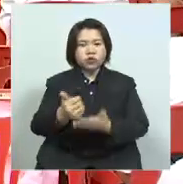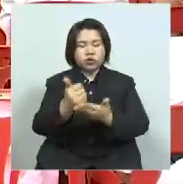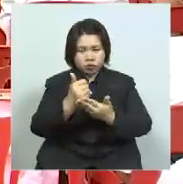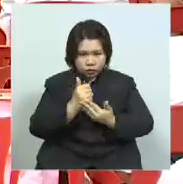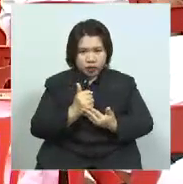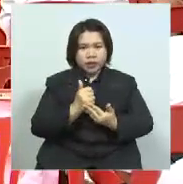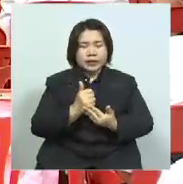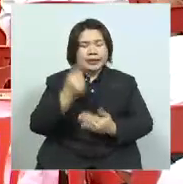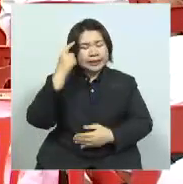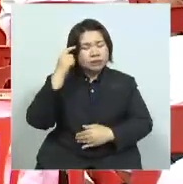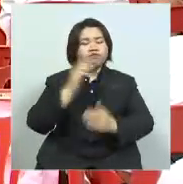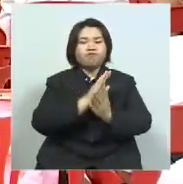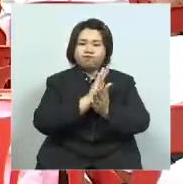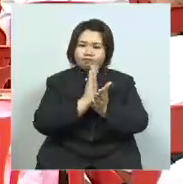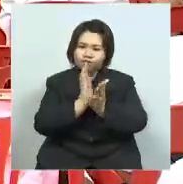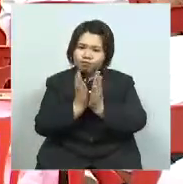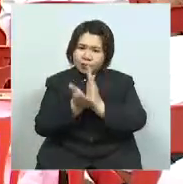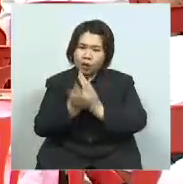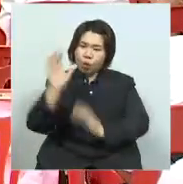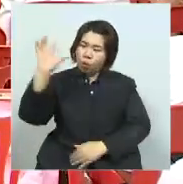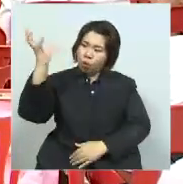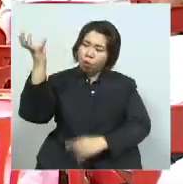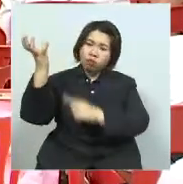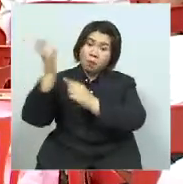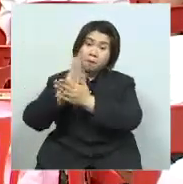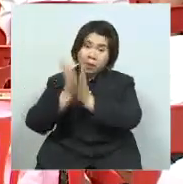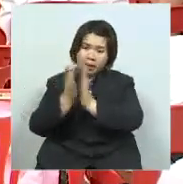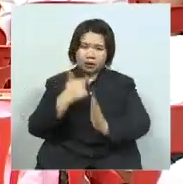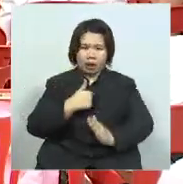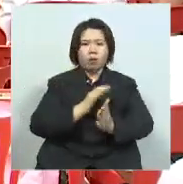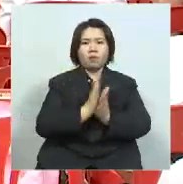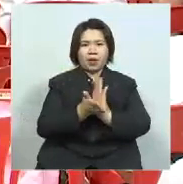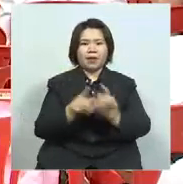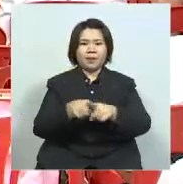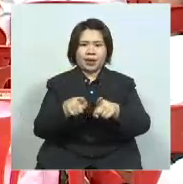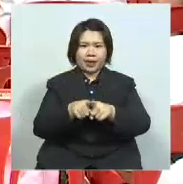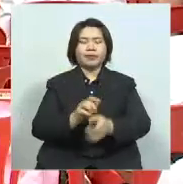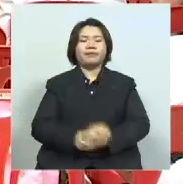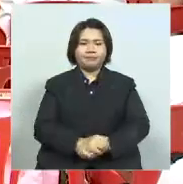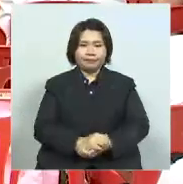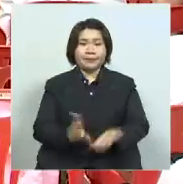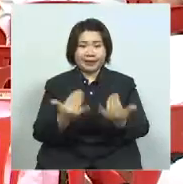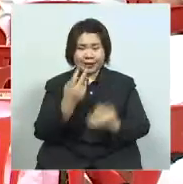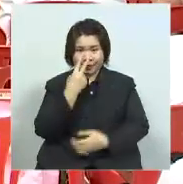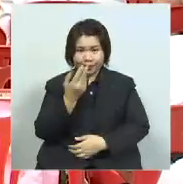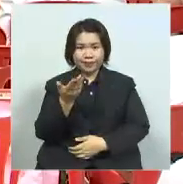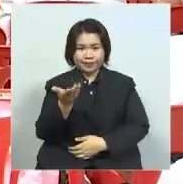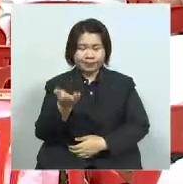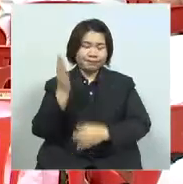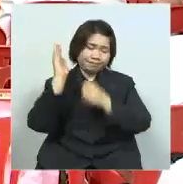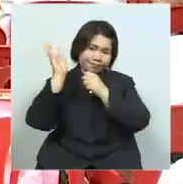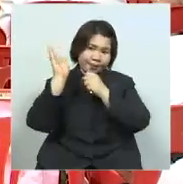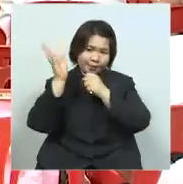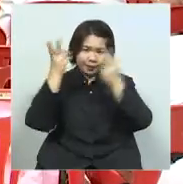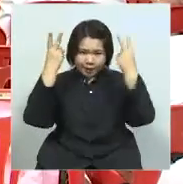พร้อมที่จะเปลี่ยนแปลงไปกับโลกที่เปลี่ยนแปลงอยู่ในขณะนี้ค่ะพาคุณผู้ชมไปดูบรรยากาศสดๆในขณะนี้ที่นายกรัฐมนตรี